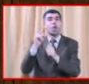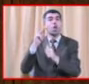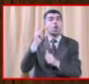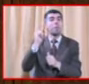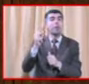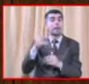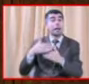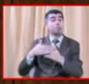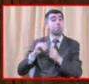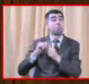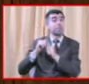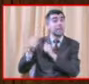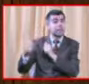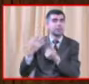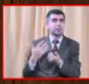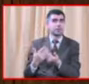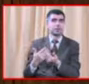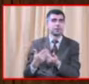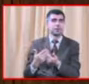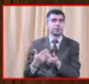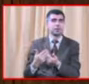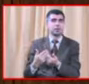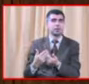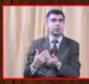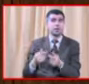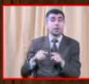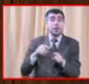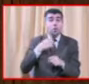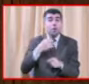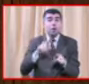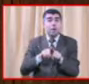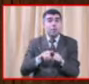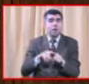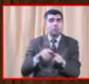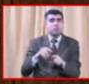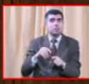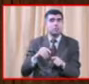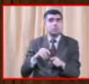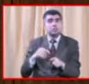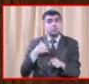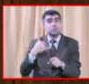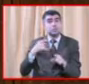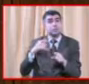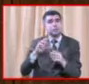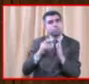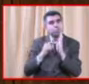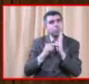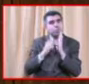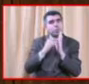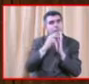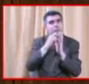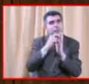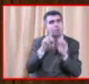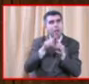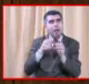المستشفى الجهوي ديال سطات ب 40 كيلومتر. فانا ما عندي مانع، غير تنقول غنبداو تدريجيا. اللي